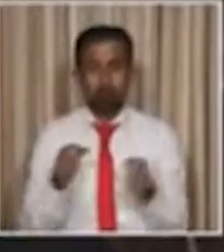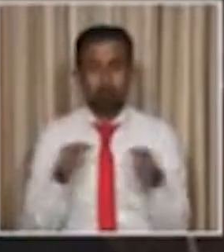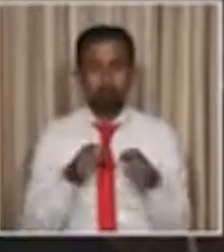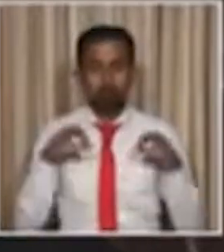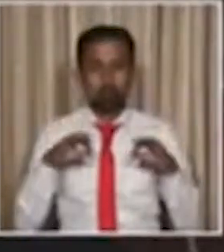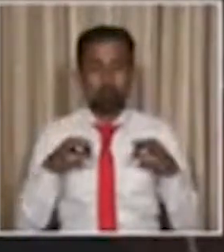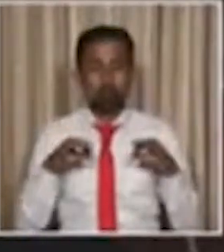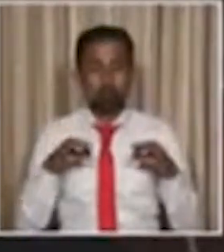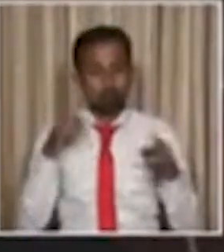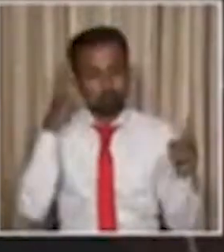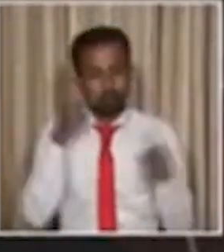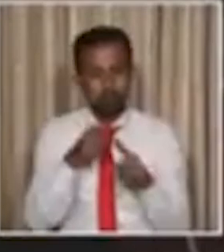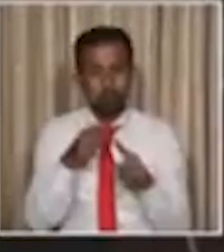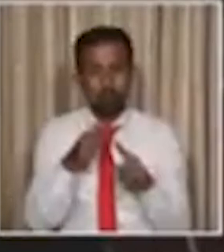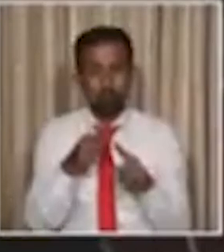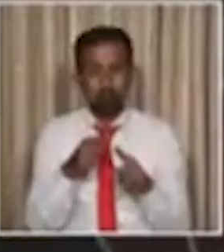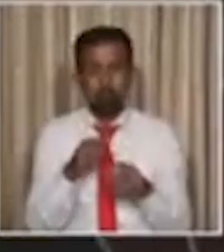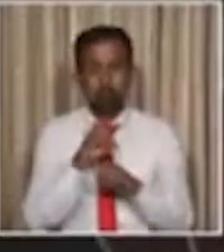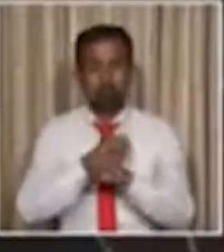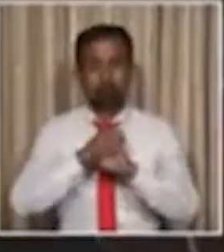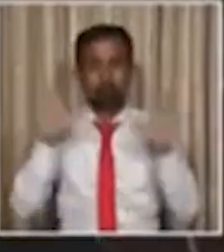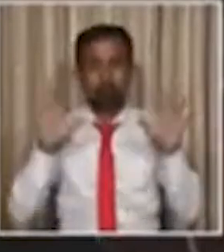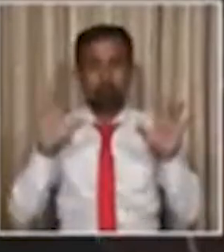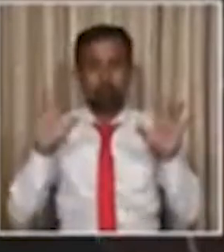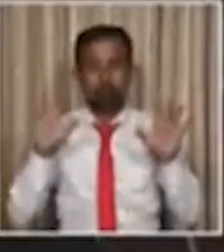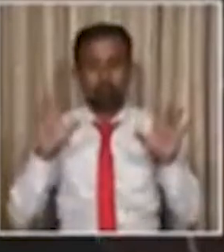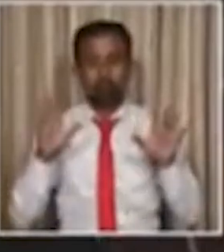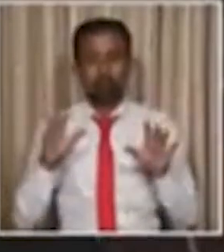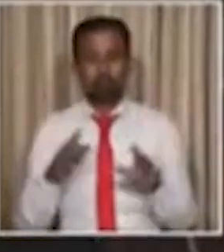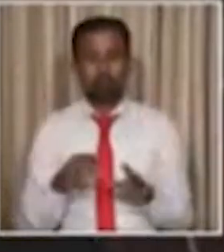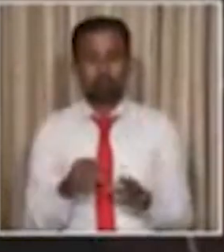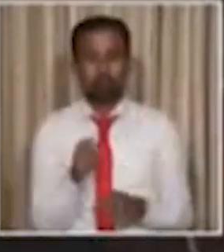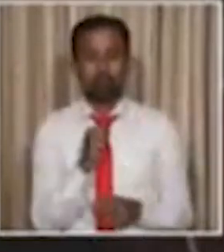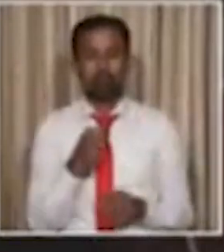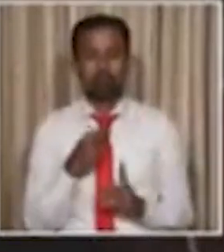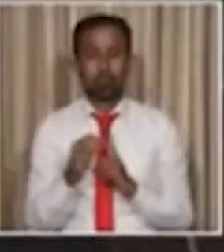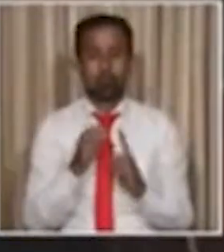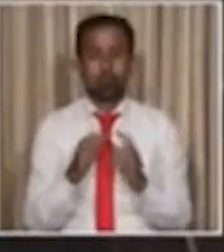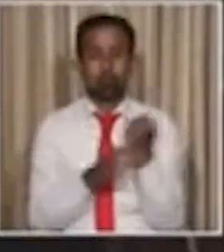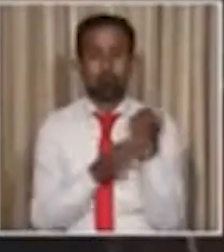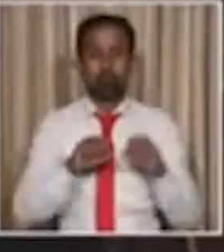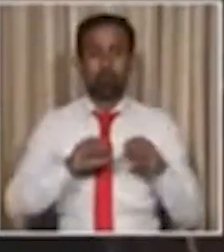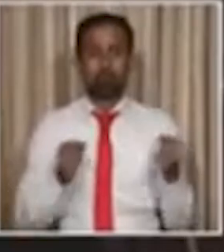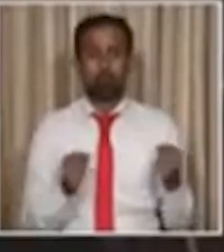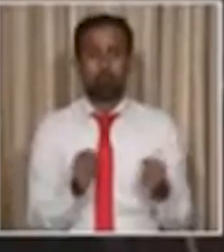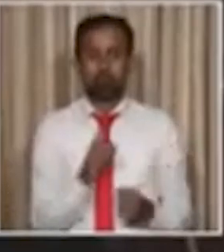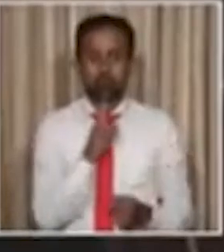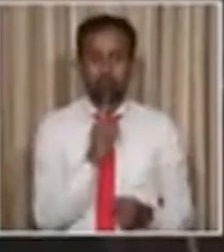ගැන මේ කරපු හෙළිදරව් නැත්තම් මේ කරපු විග්‍රහය කොහොමද අපේ පාර්ලිමේන්තු වරප්‍රසාද කඩකිරීමක්